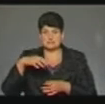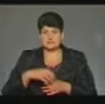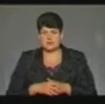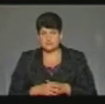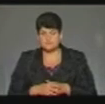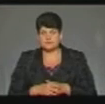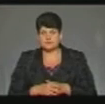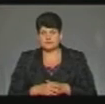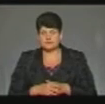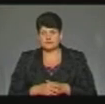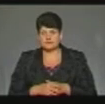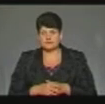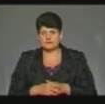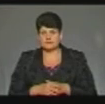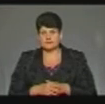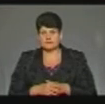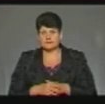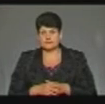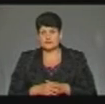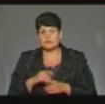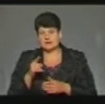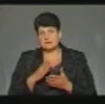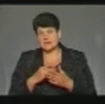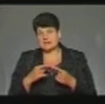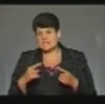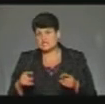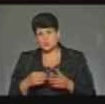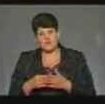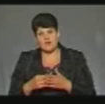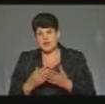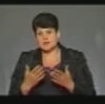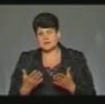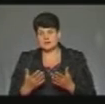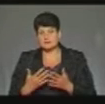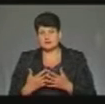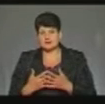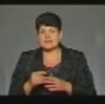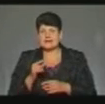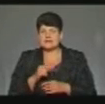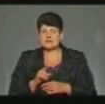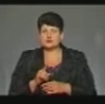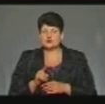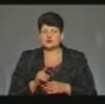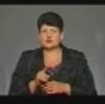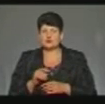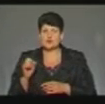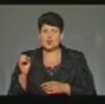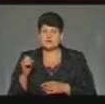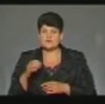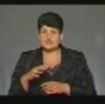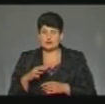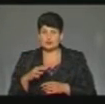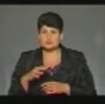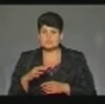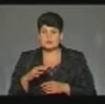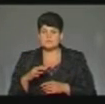світильником, тобто знаком пішохідних перехідів. Тобто вони мають різну вартість, скажімо, і навіть і ті, що освітлюються,